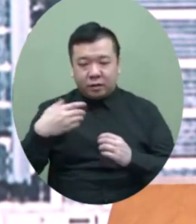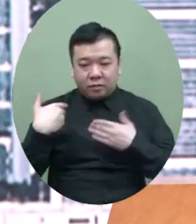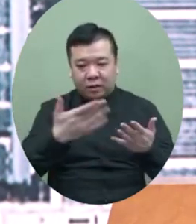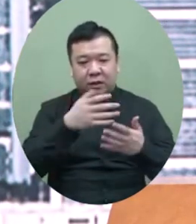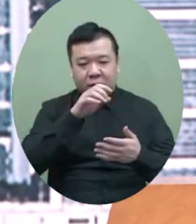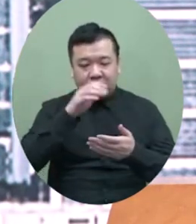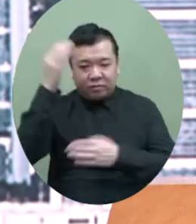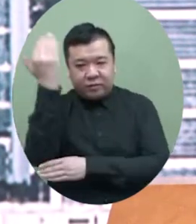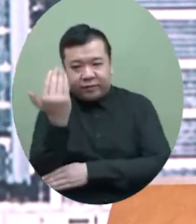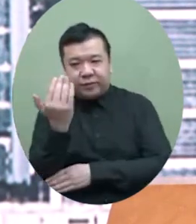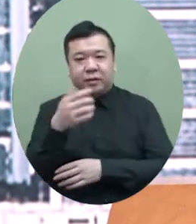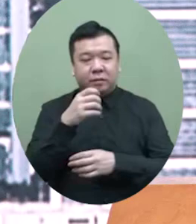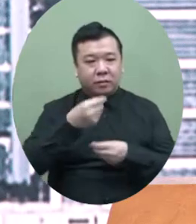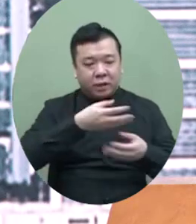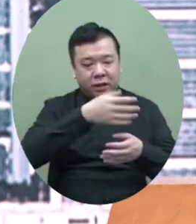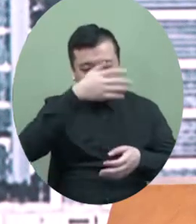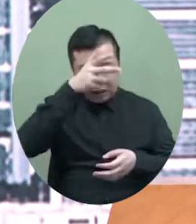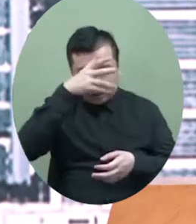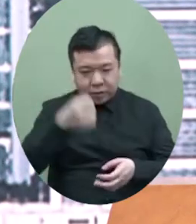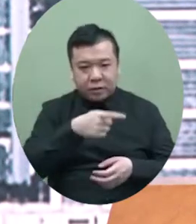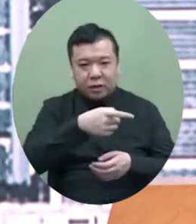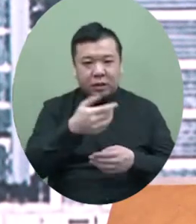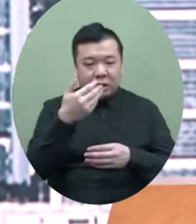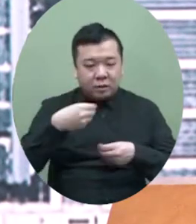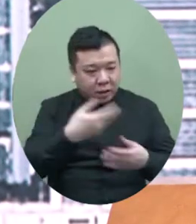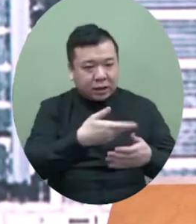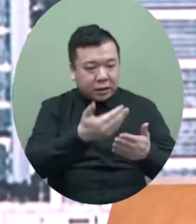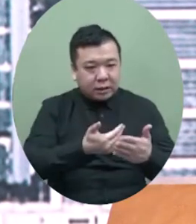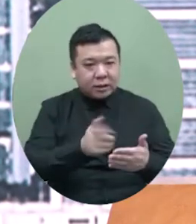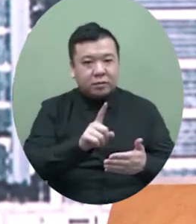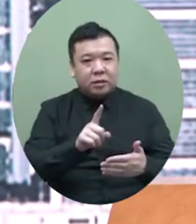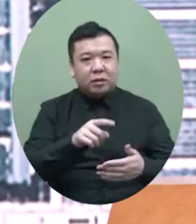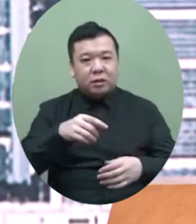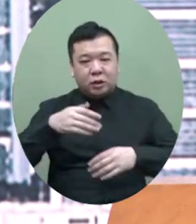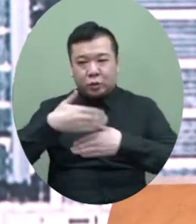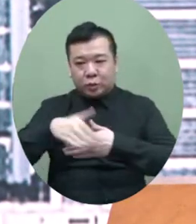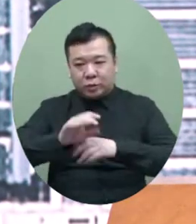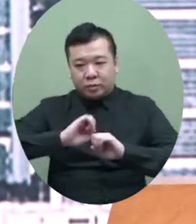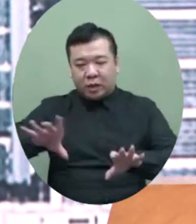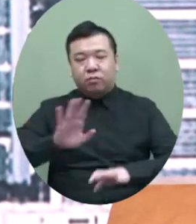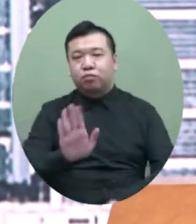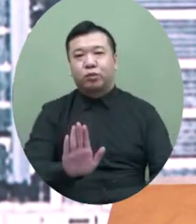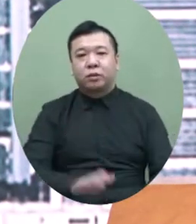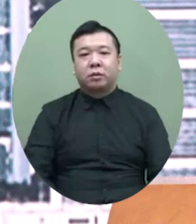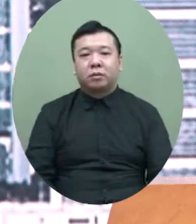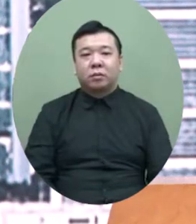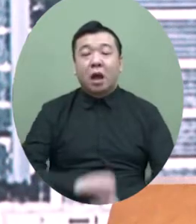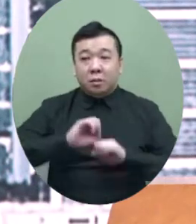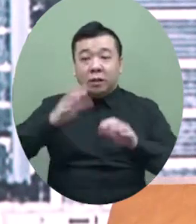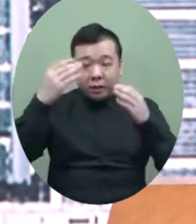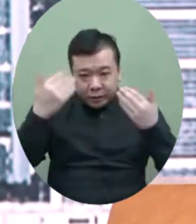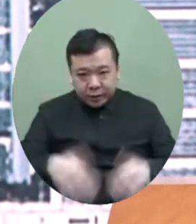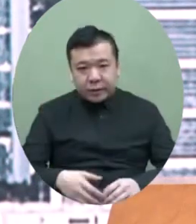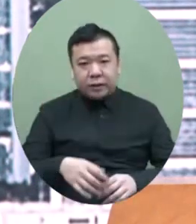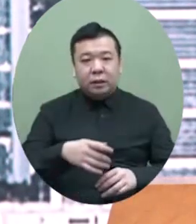央嘅規矩啦。就喺述職之前完成之前咧，係不向外公佈。但係述職完成